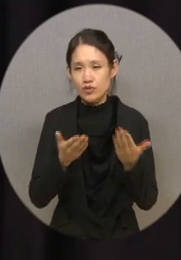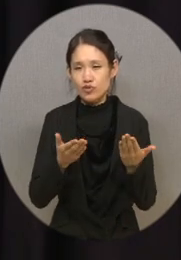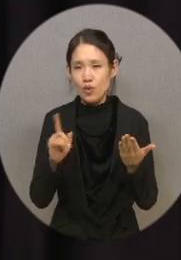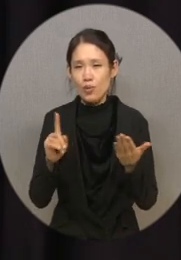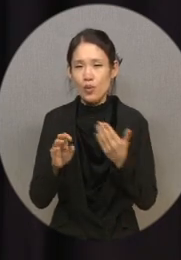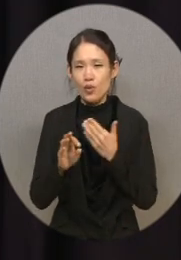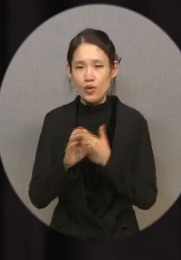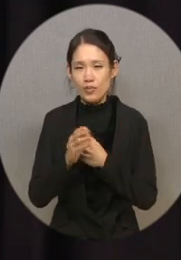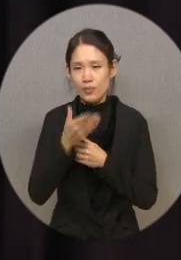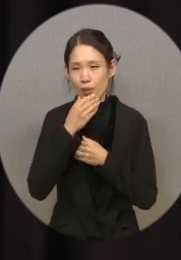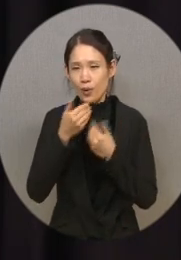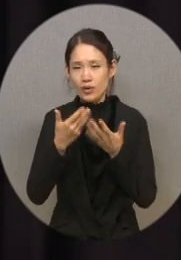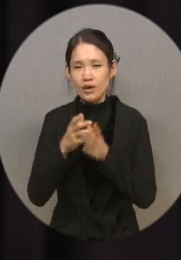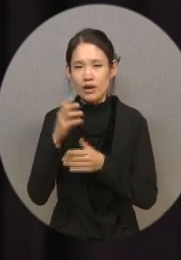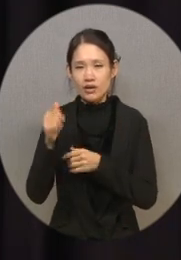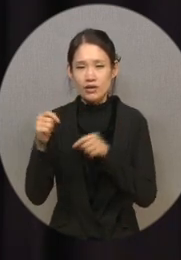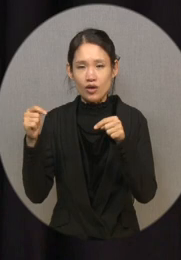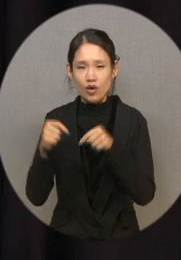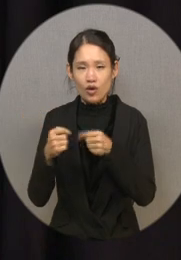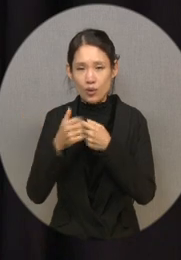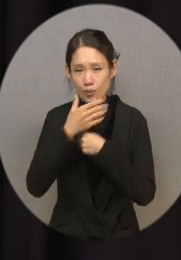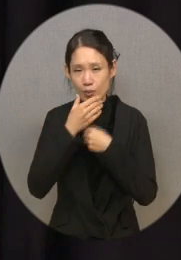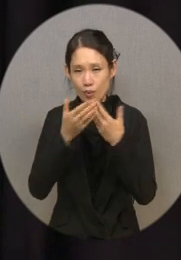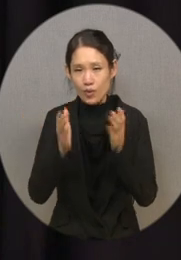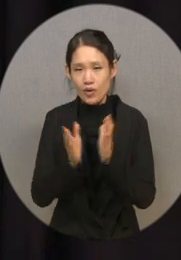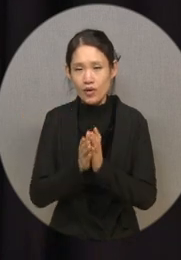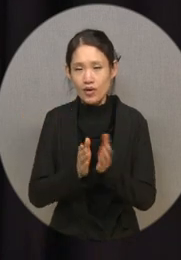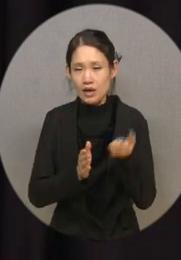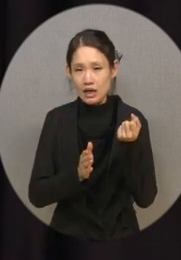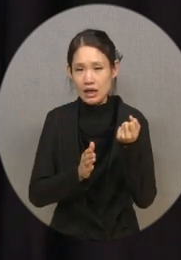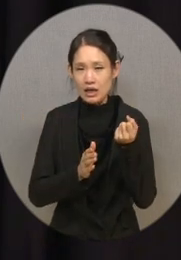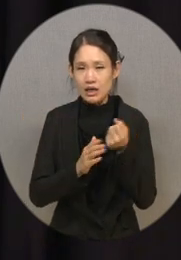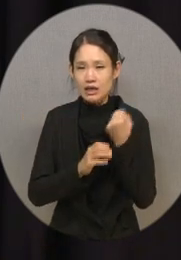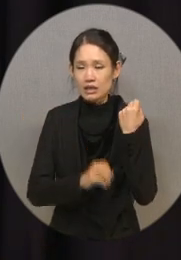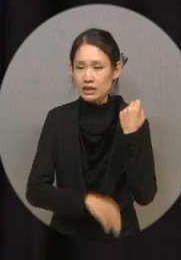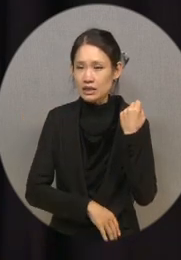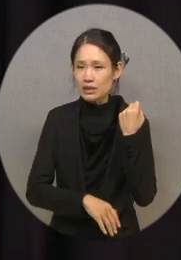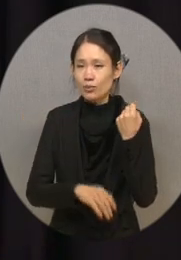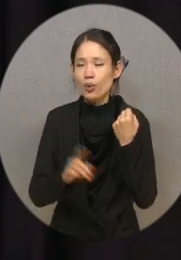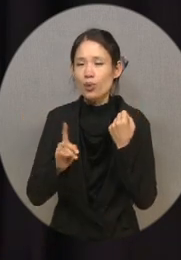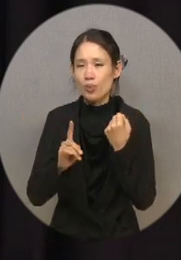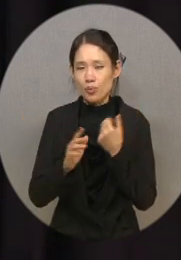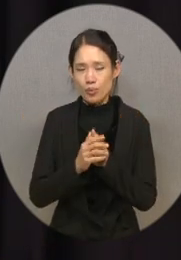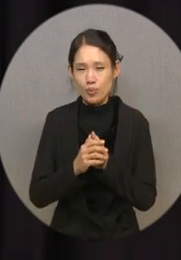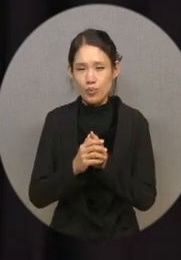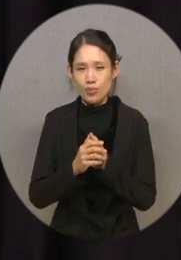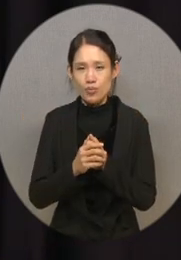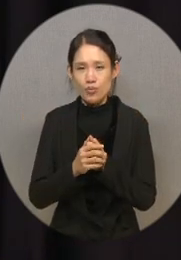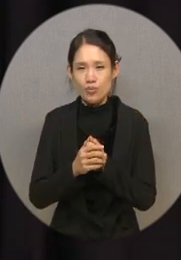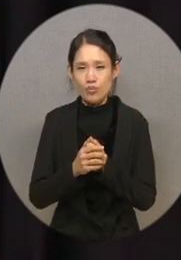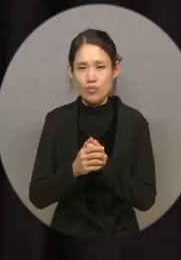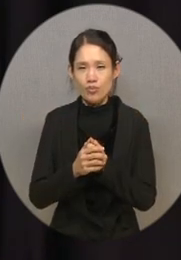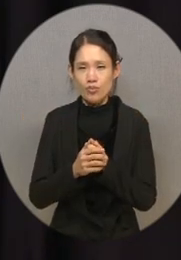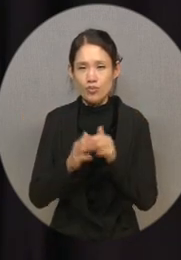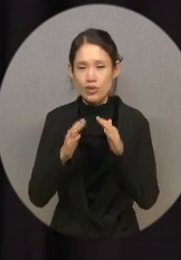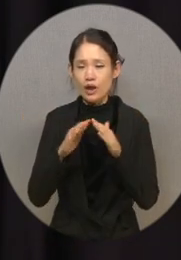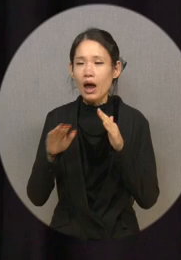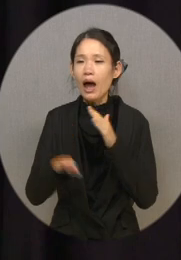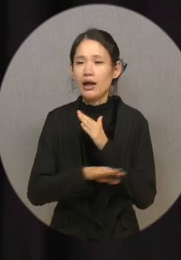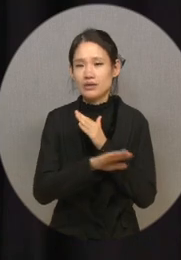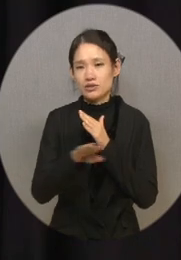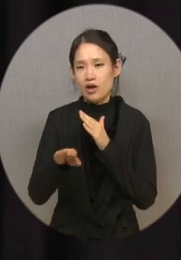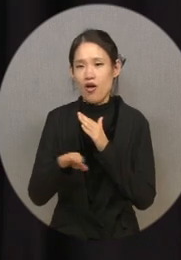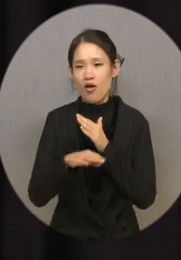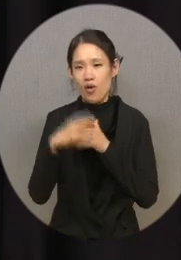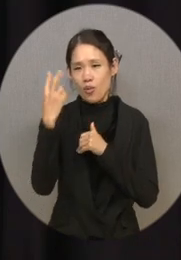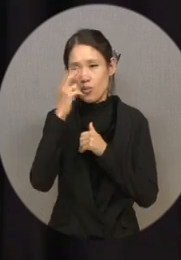뭐냐면 복지관 협회 사회복지관이 가져야 된 기본 정의가 무엇인가? 그거는 가정을 보호하는